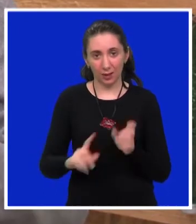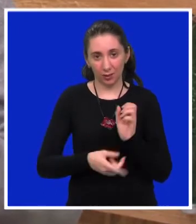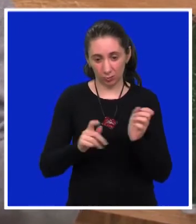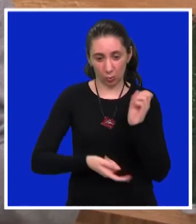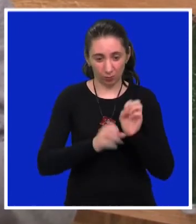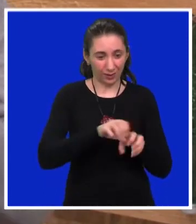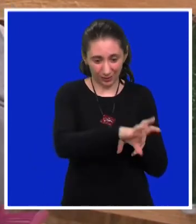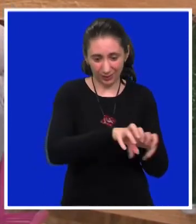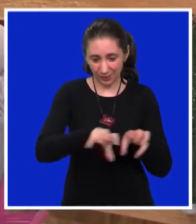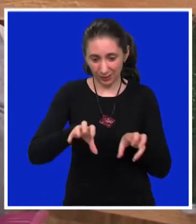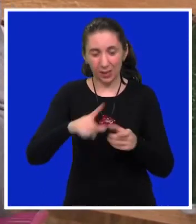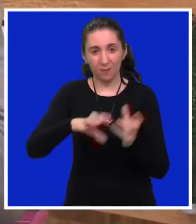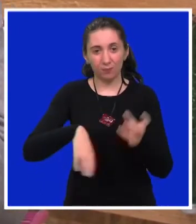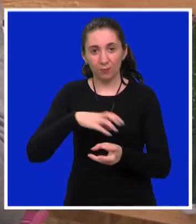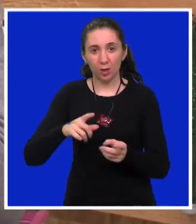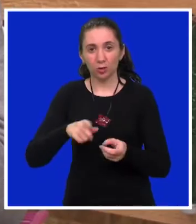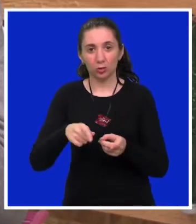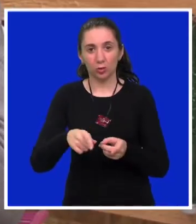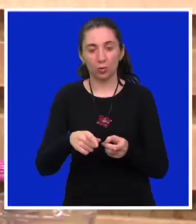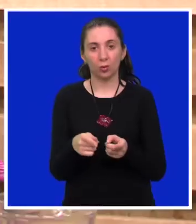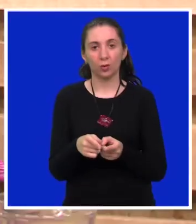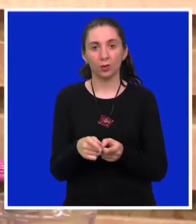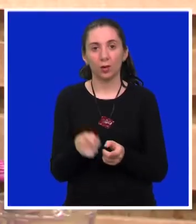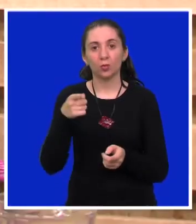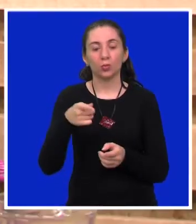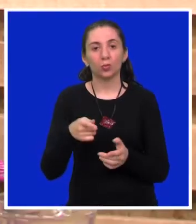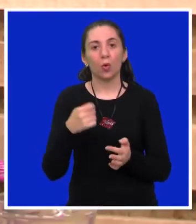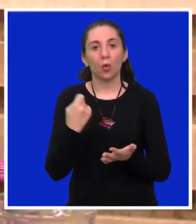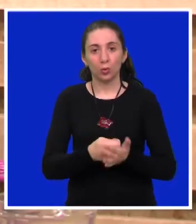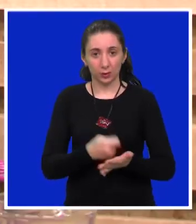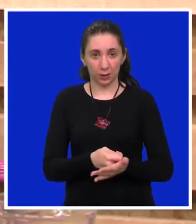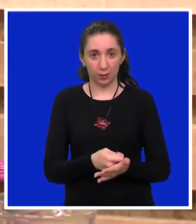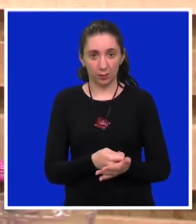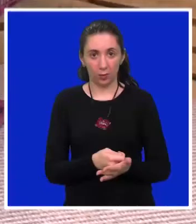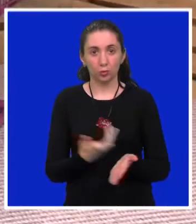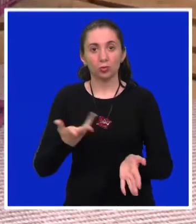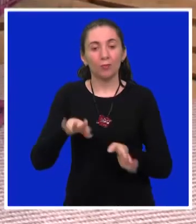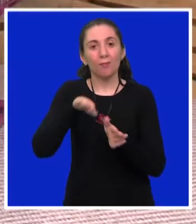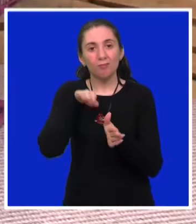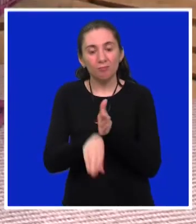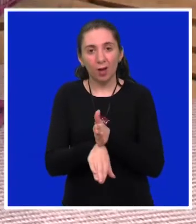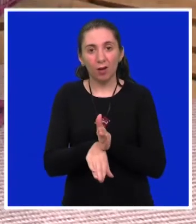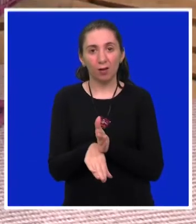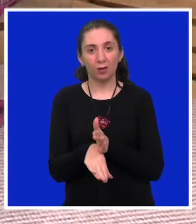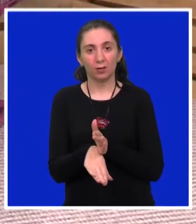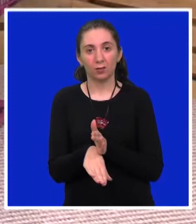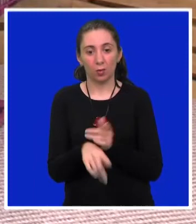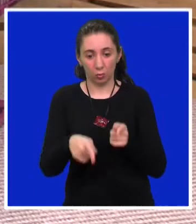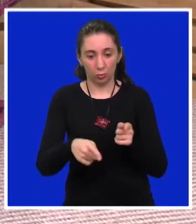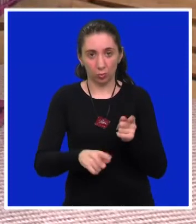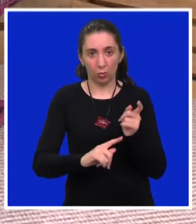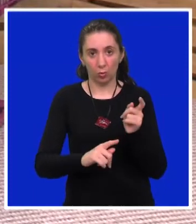razdvajati, znači da taj miješani komunalni otpad, to se u biti naplaćuje. Što ima manje